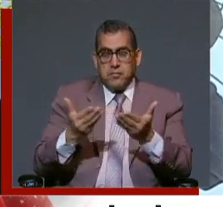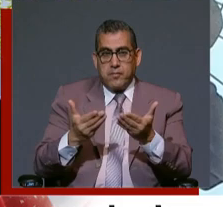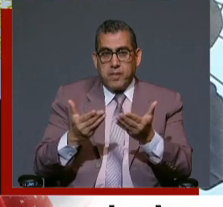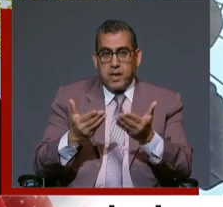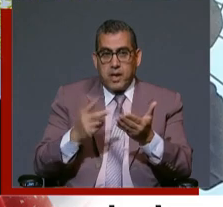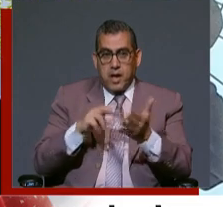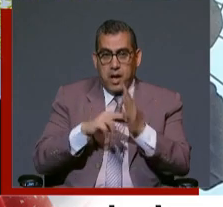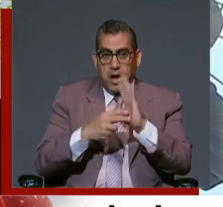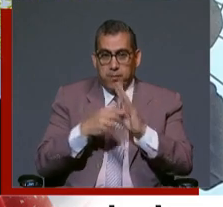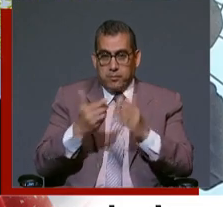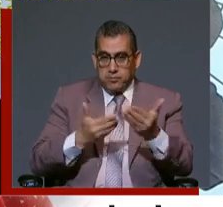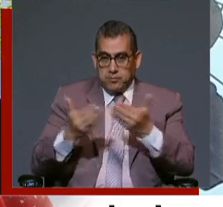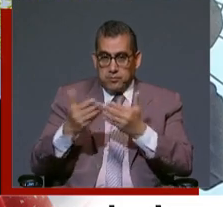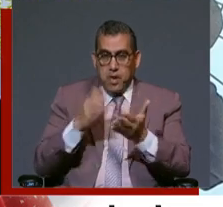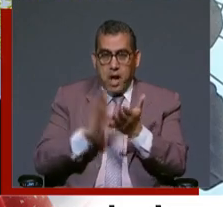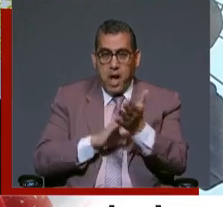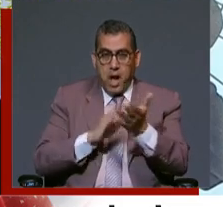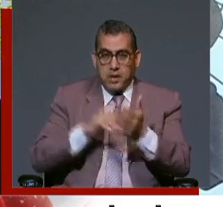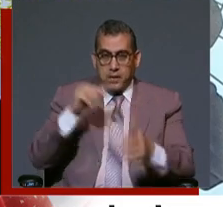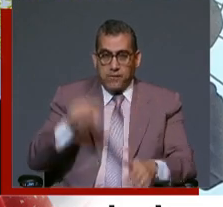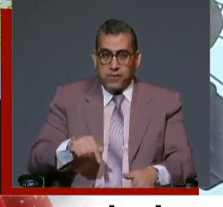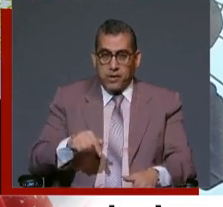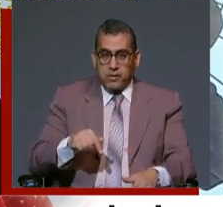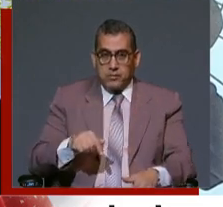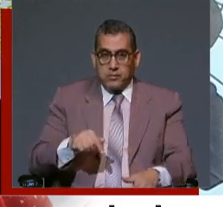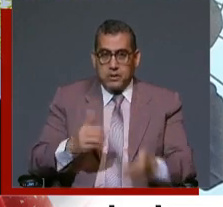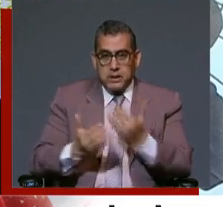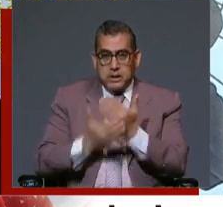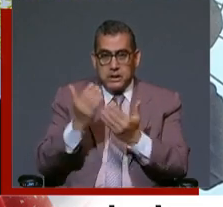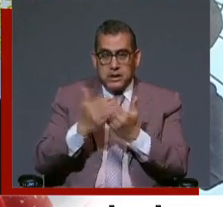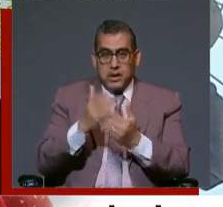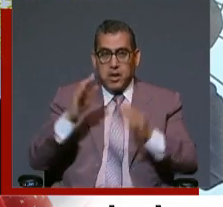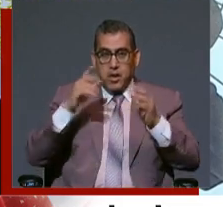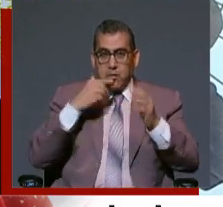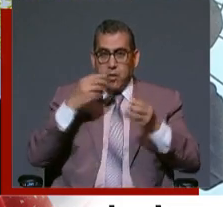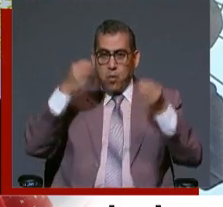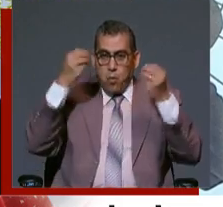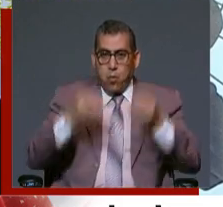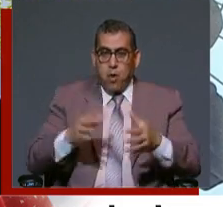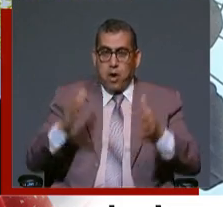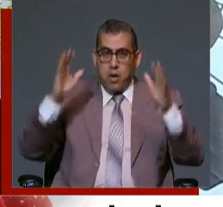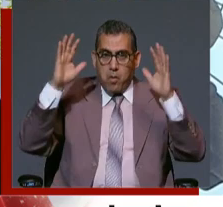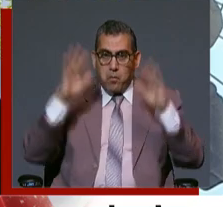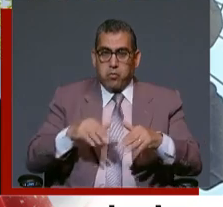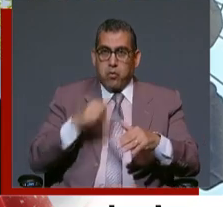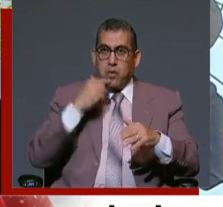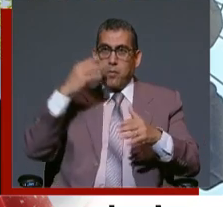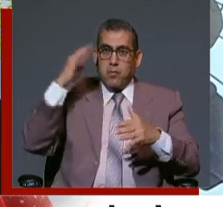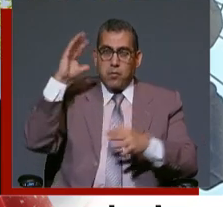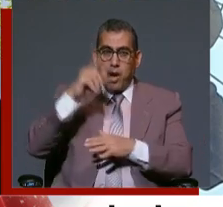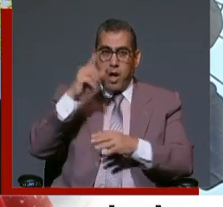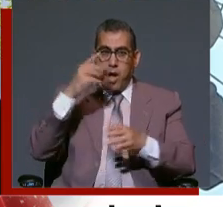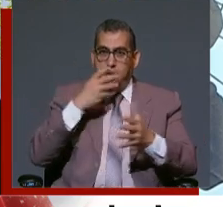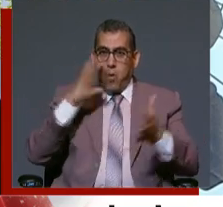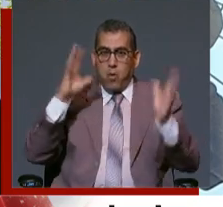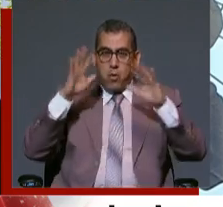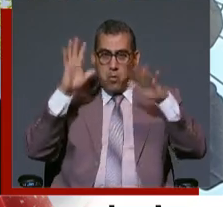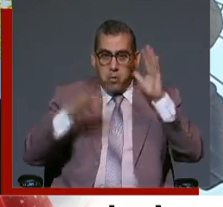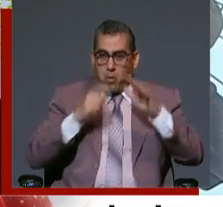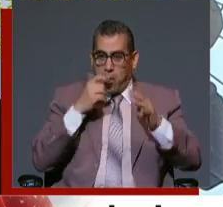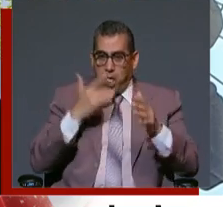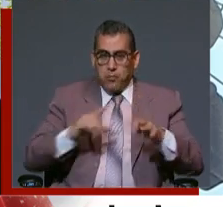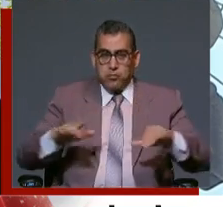في إدارة مخاطر المرتبطة بالكوارث المناخية، وكل هذا يشتغل بشكل